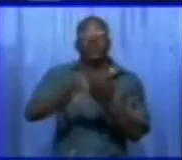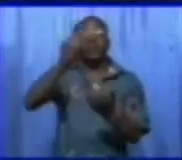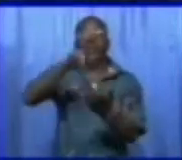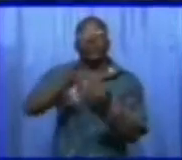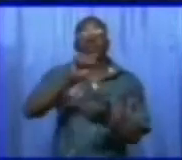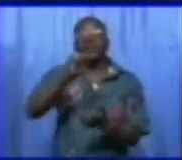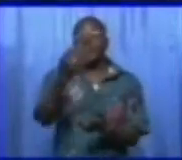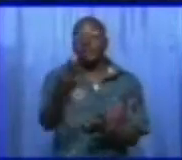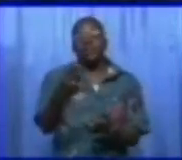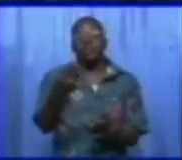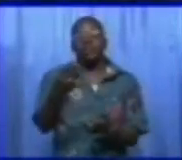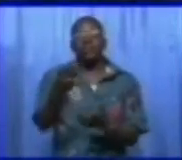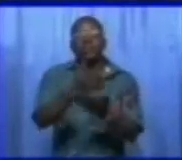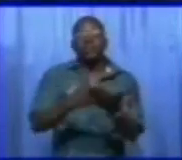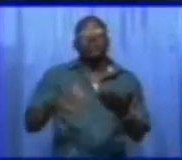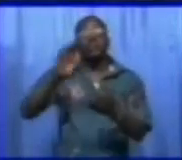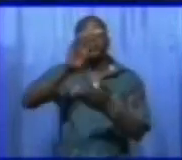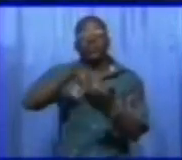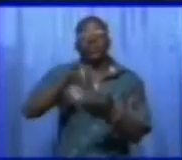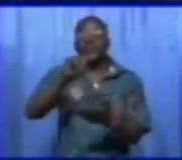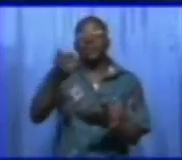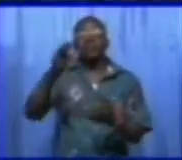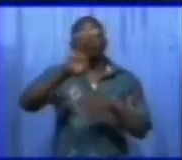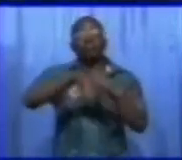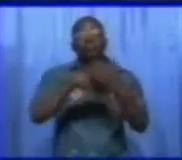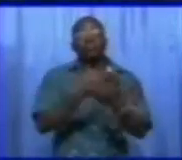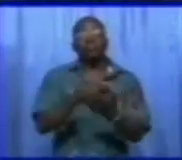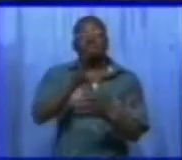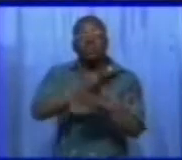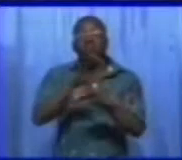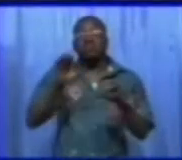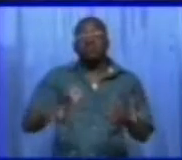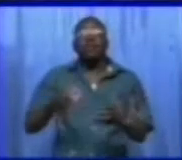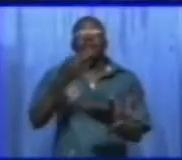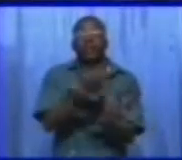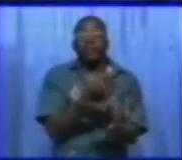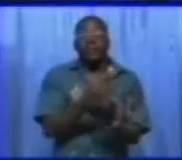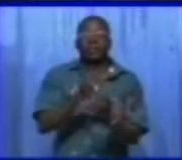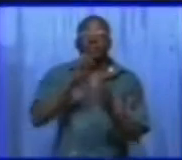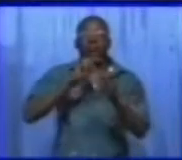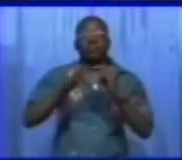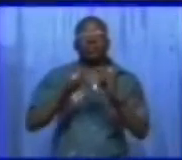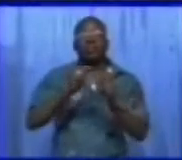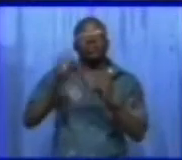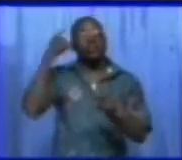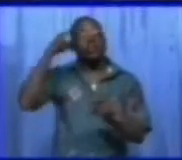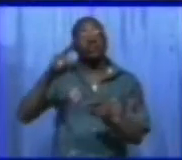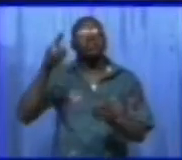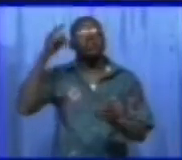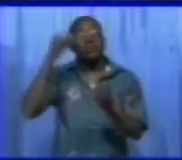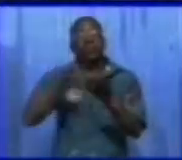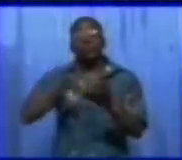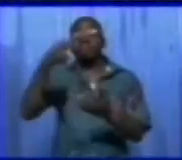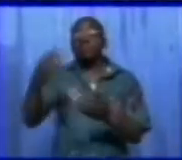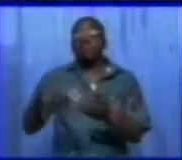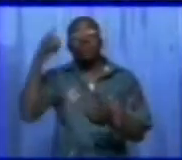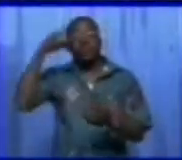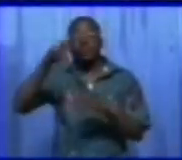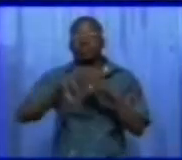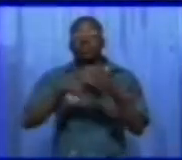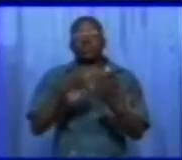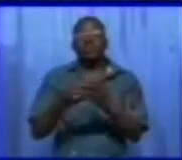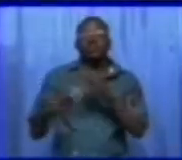partir de 2014, toutes les entreprises doivent avoir des factures normalisées, sinon elles seront sous peine de sanctions, d'où l'appréciation